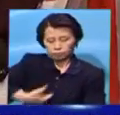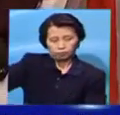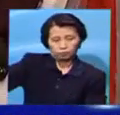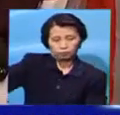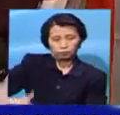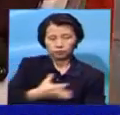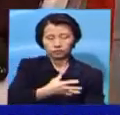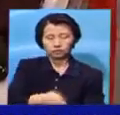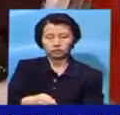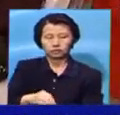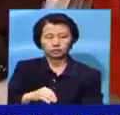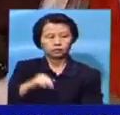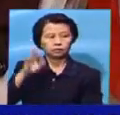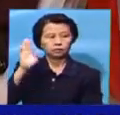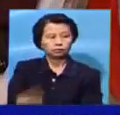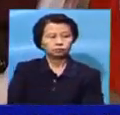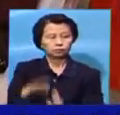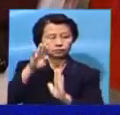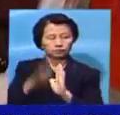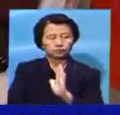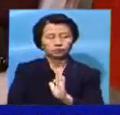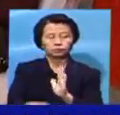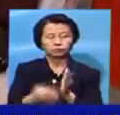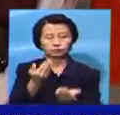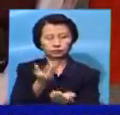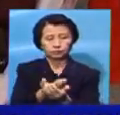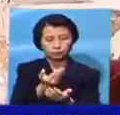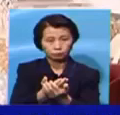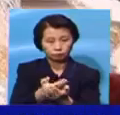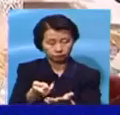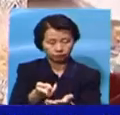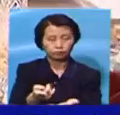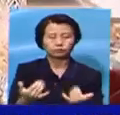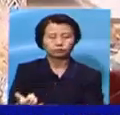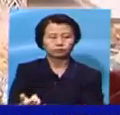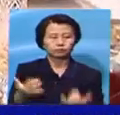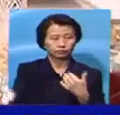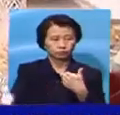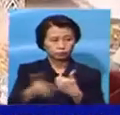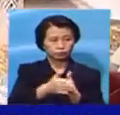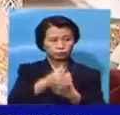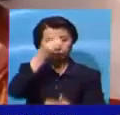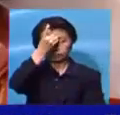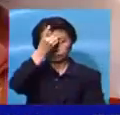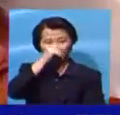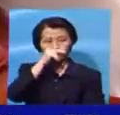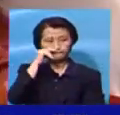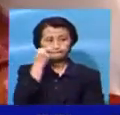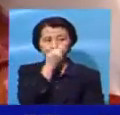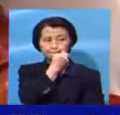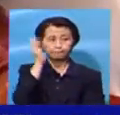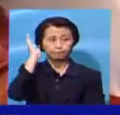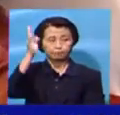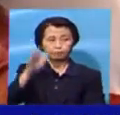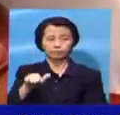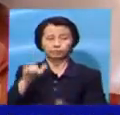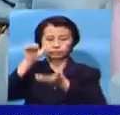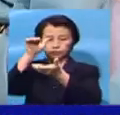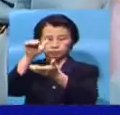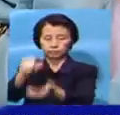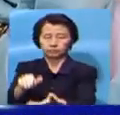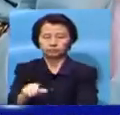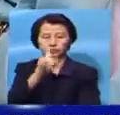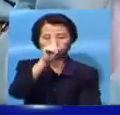yang kurang berkemampuan baik berbalik pada Majlis pada hari ini Datuk Seri Mohamad Najib juga akan menyampaikan sumbangan kepada